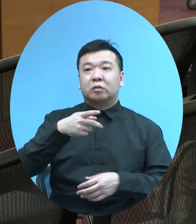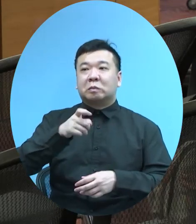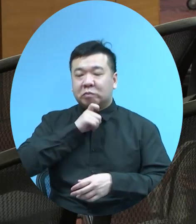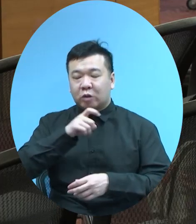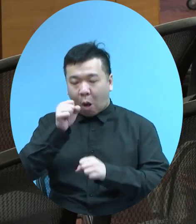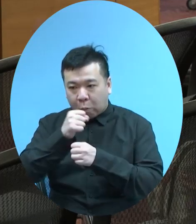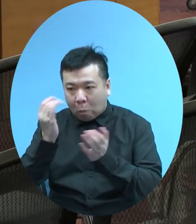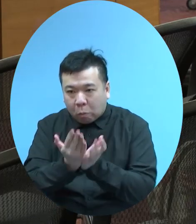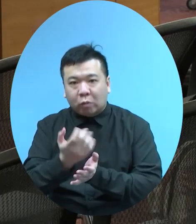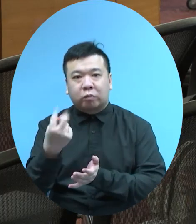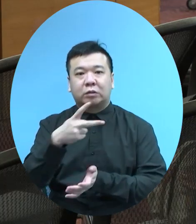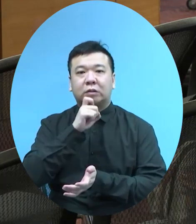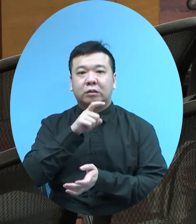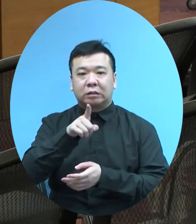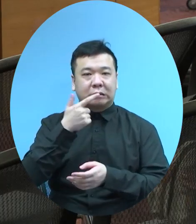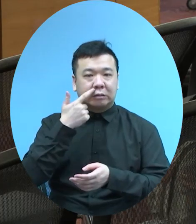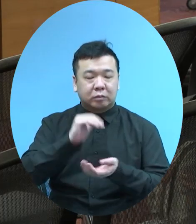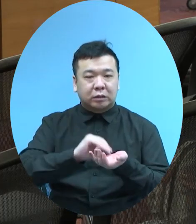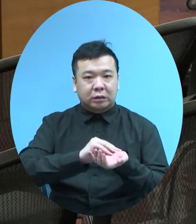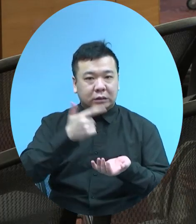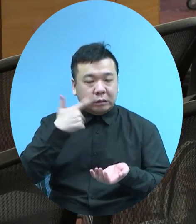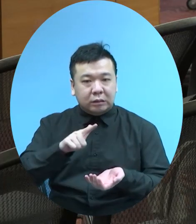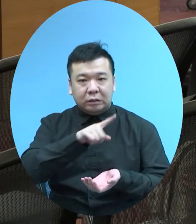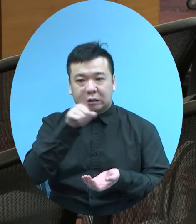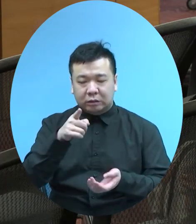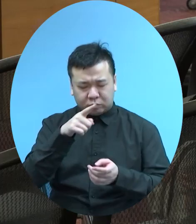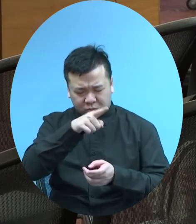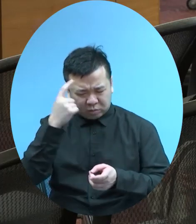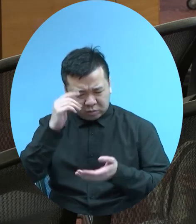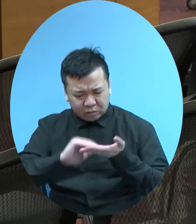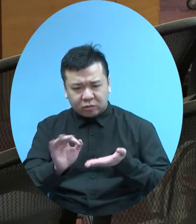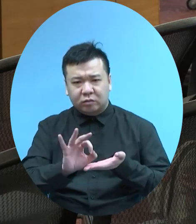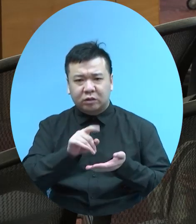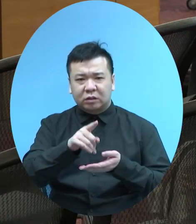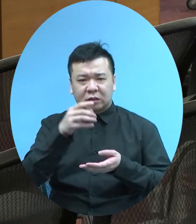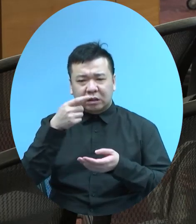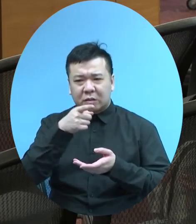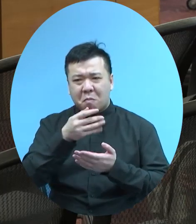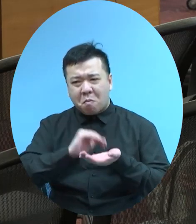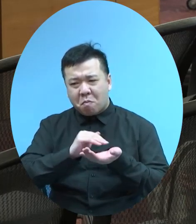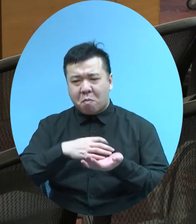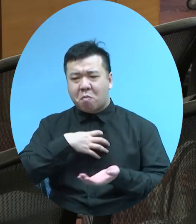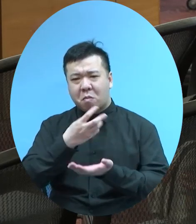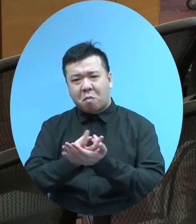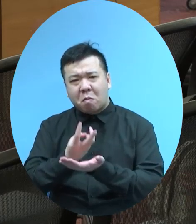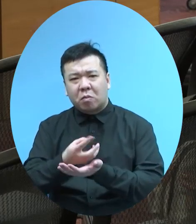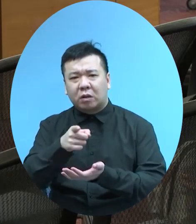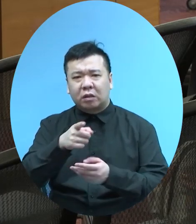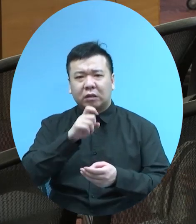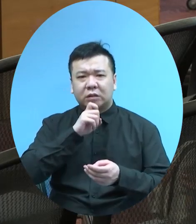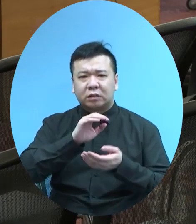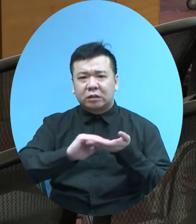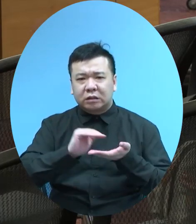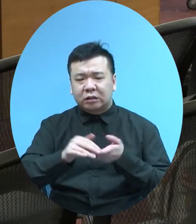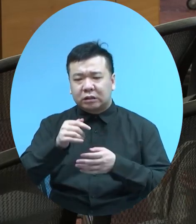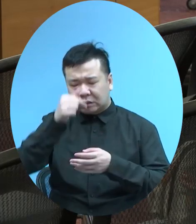且呢一個病毒即係都係一個新病毒啦，大家都可能對佢唔了解，病徵可能好輕微。咁點解 HA 唔可以即係